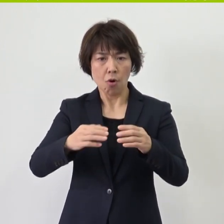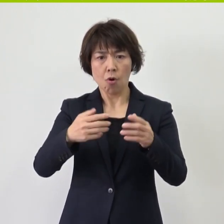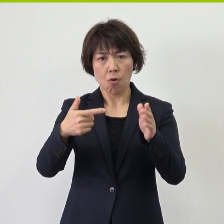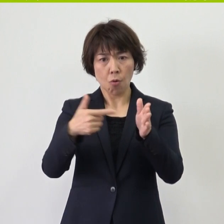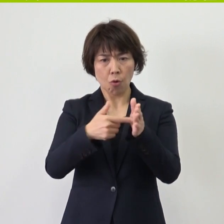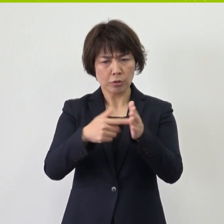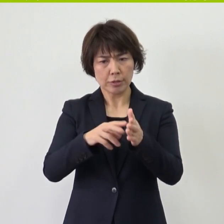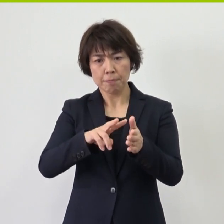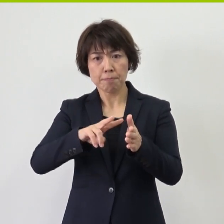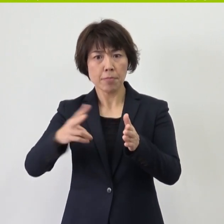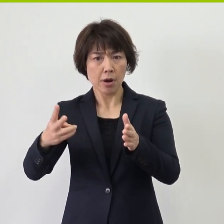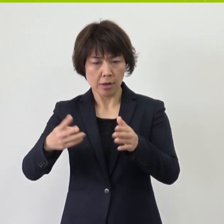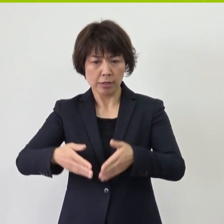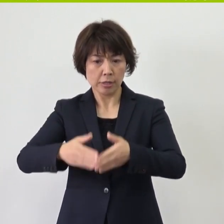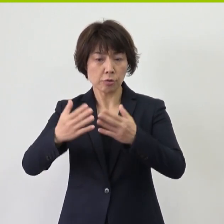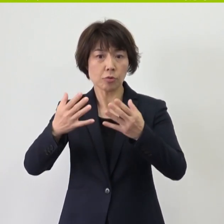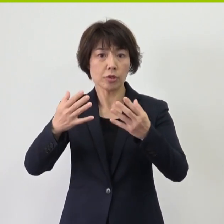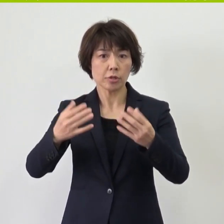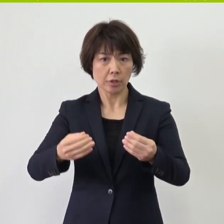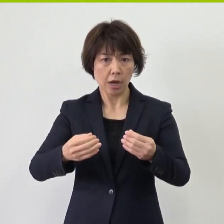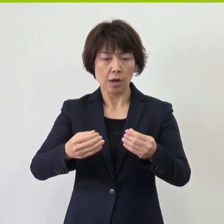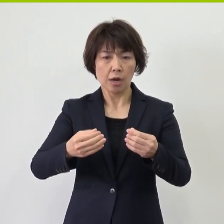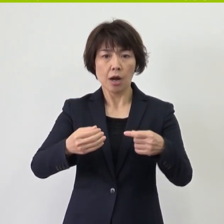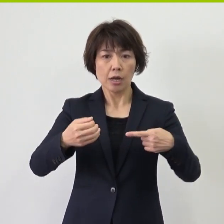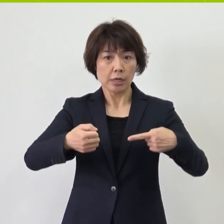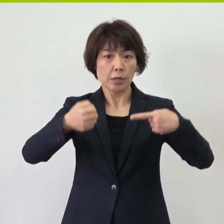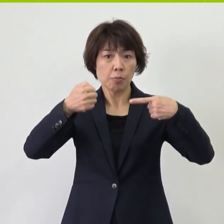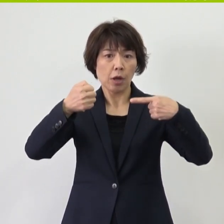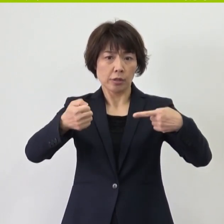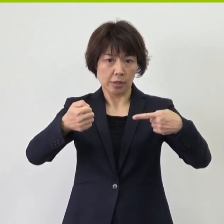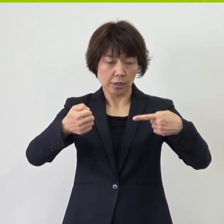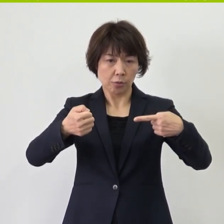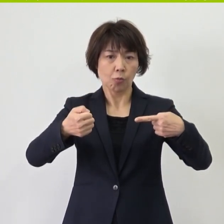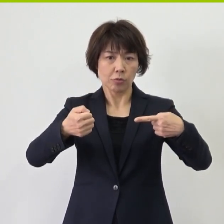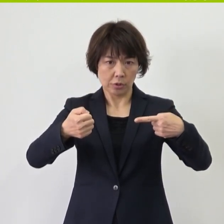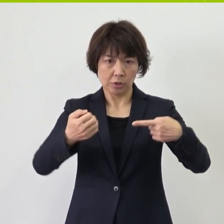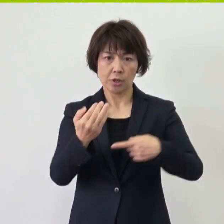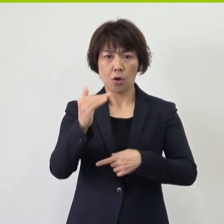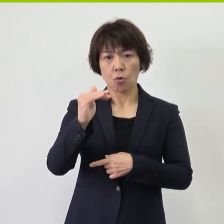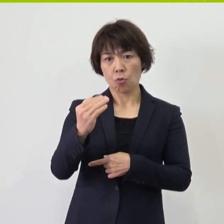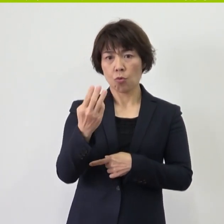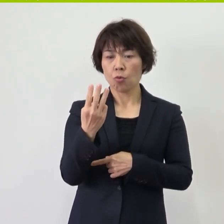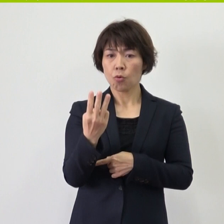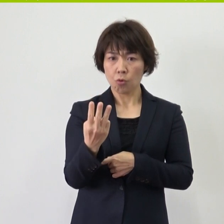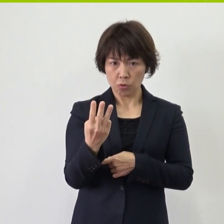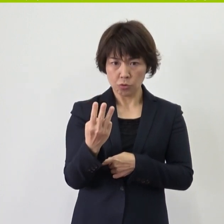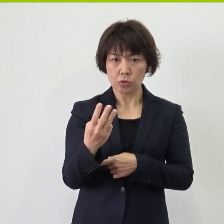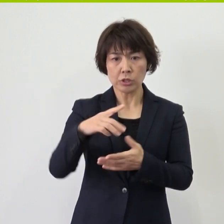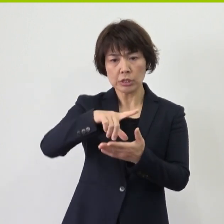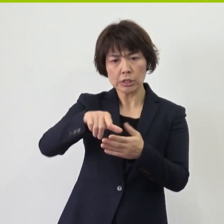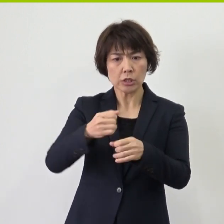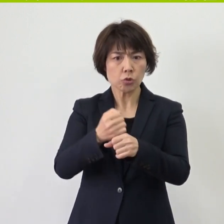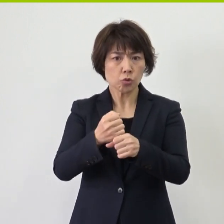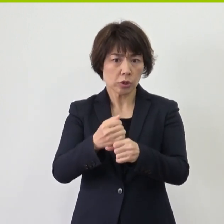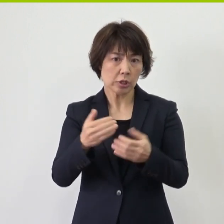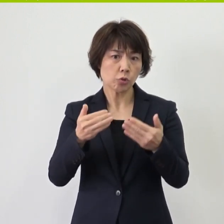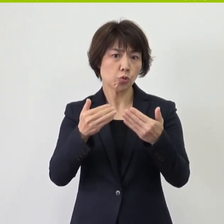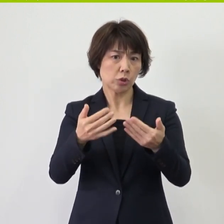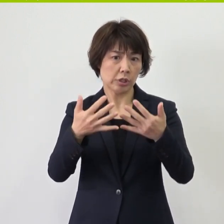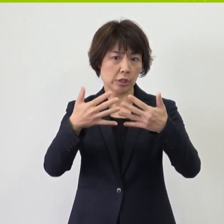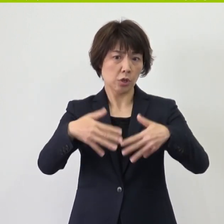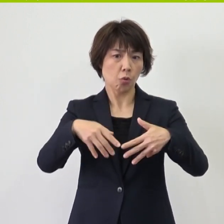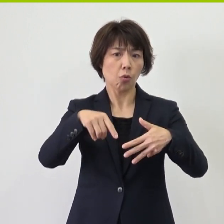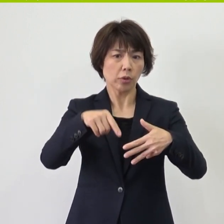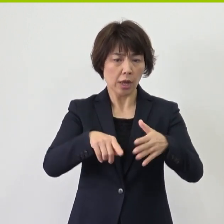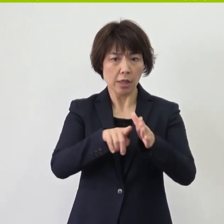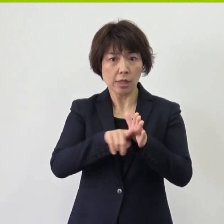して設立した一般財団法人固有地域づくり推進機構